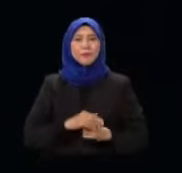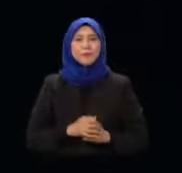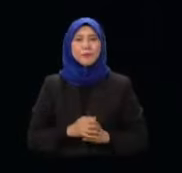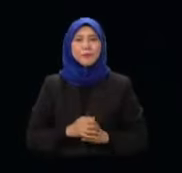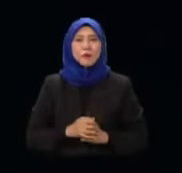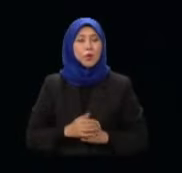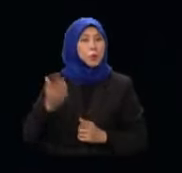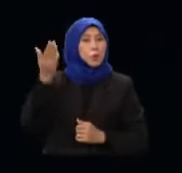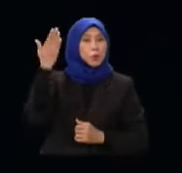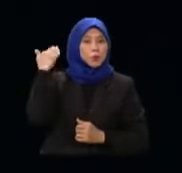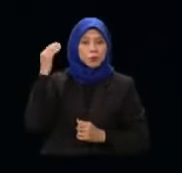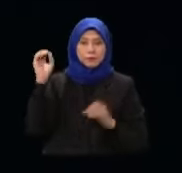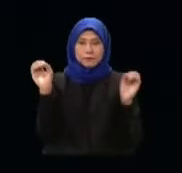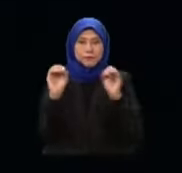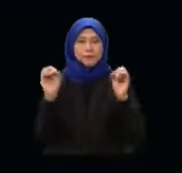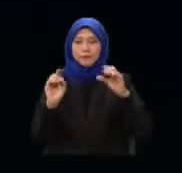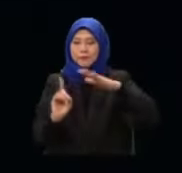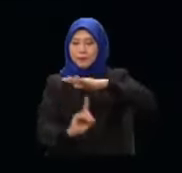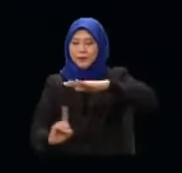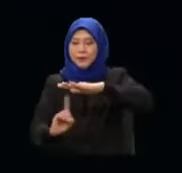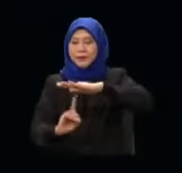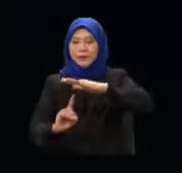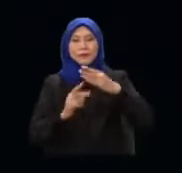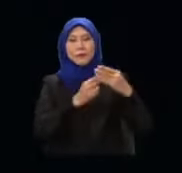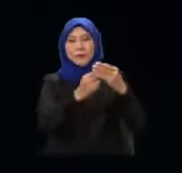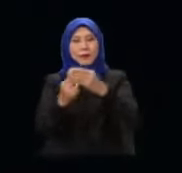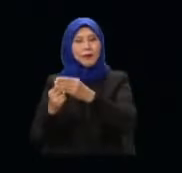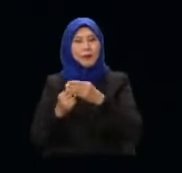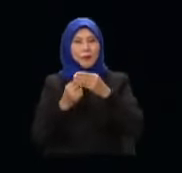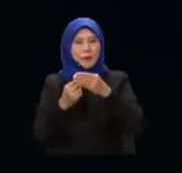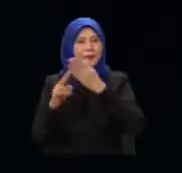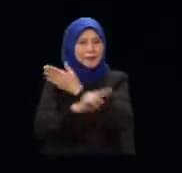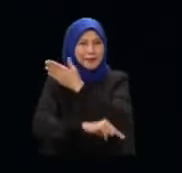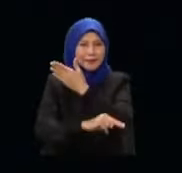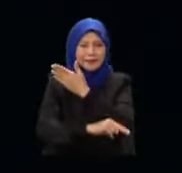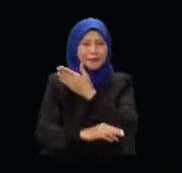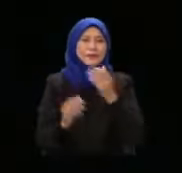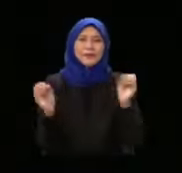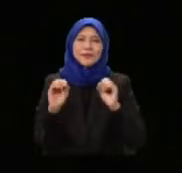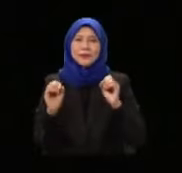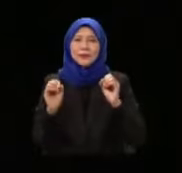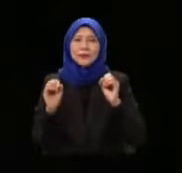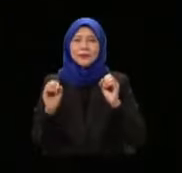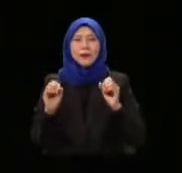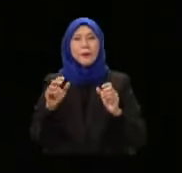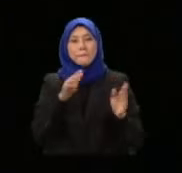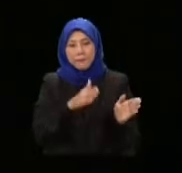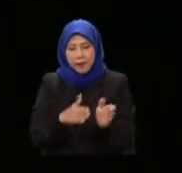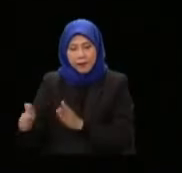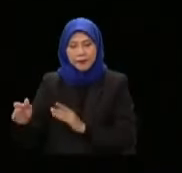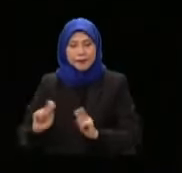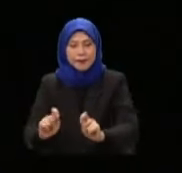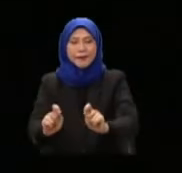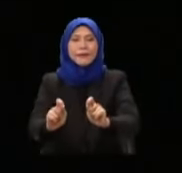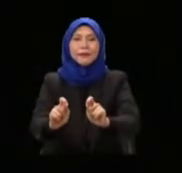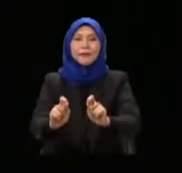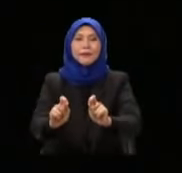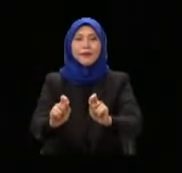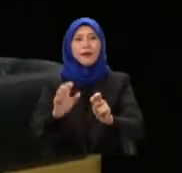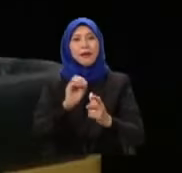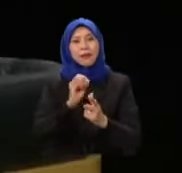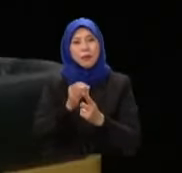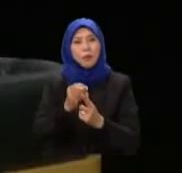waktu itu belum Ade lagi dasar perpaduan negara Thailand tindakan perpaduan negara ataupun blueprint